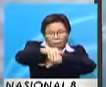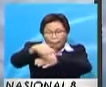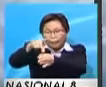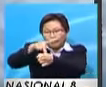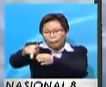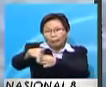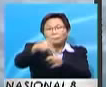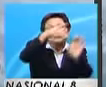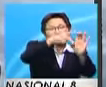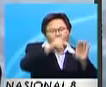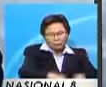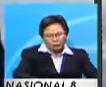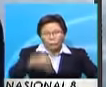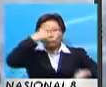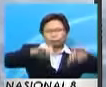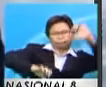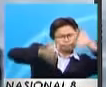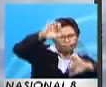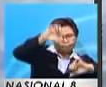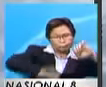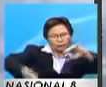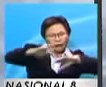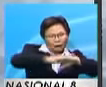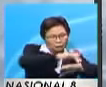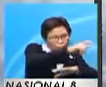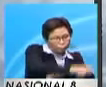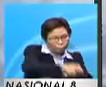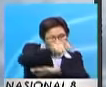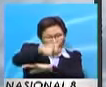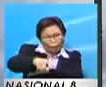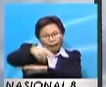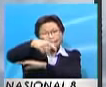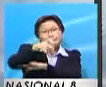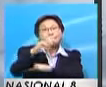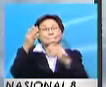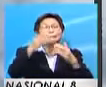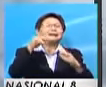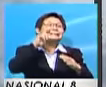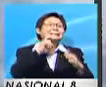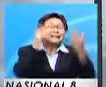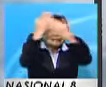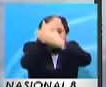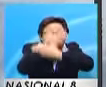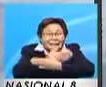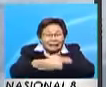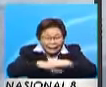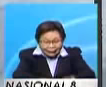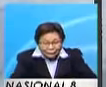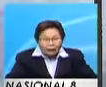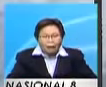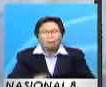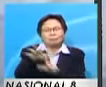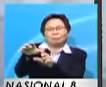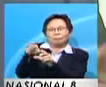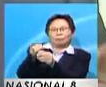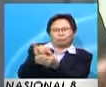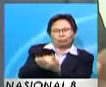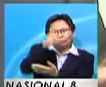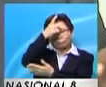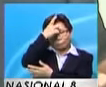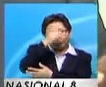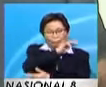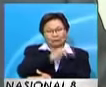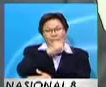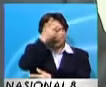cycle logika tak hanya untuk membuat penilaian ke atas mensetting kau views sejauh mana ia melibatkan mereka menterinya jasa Swedia vs Superman